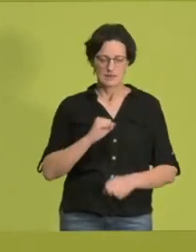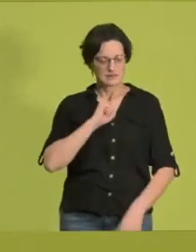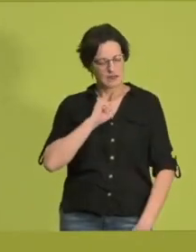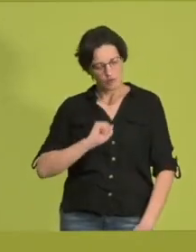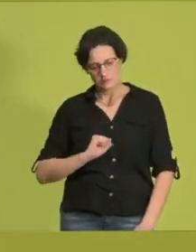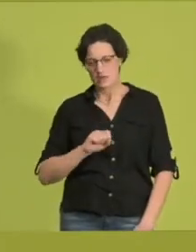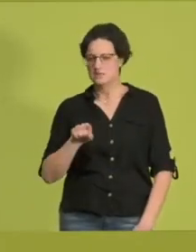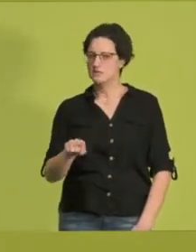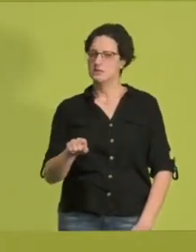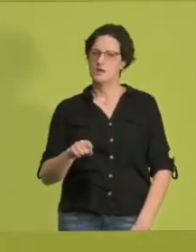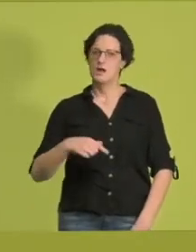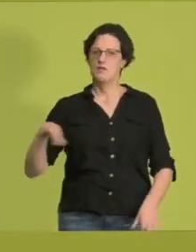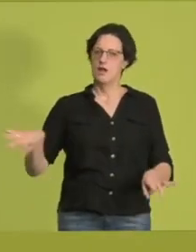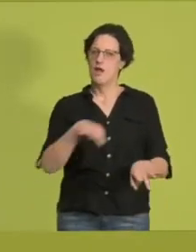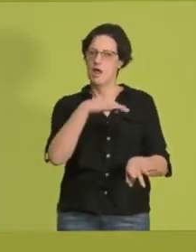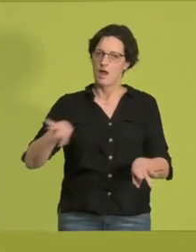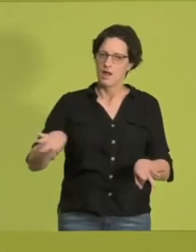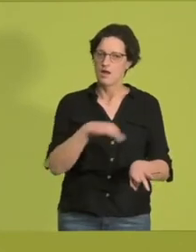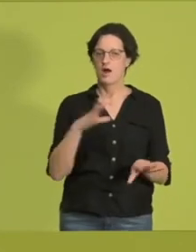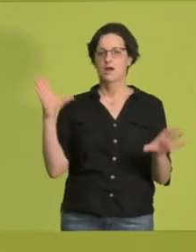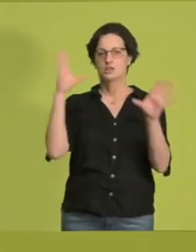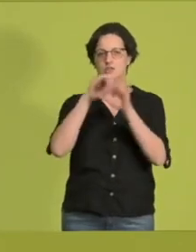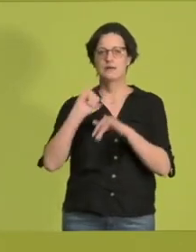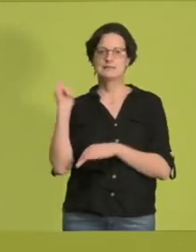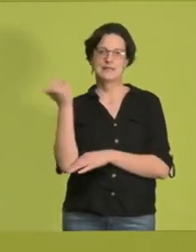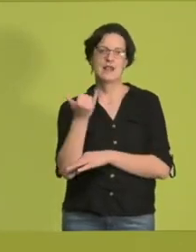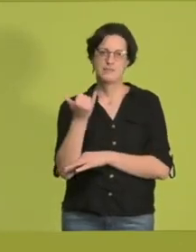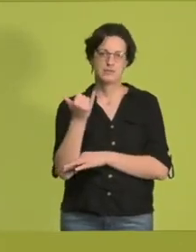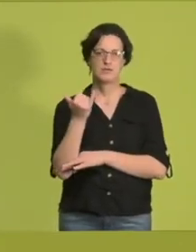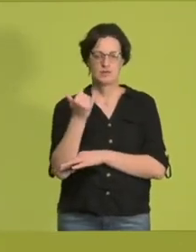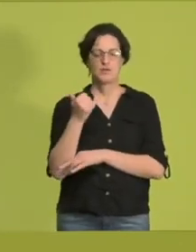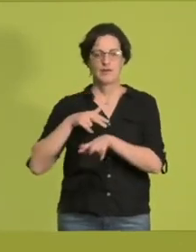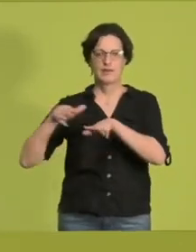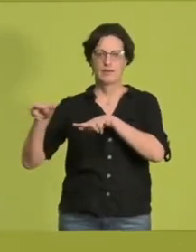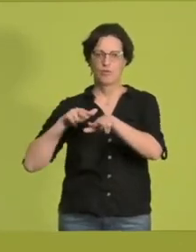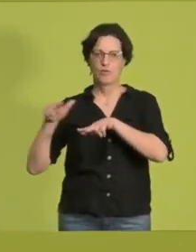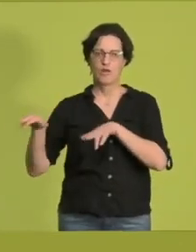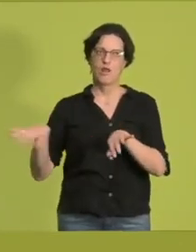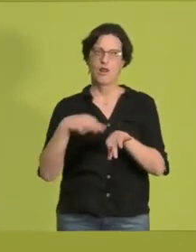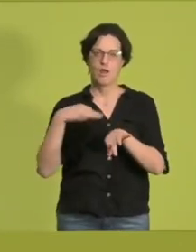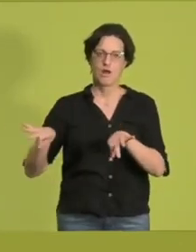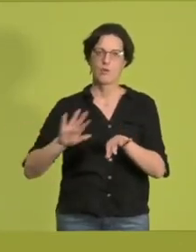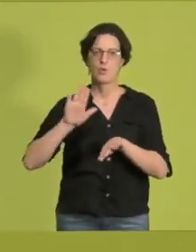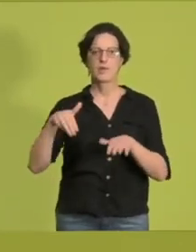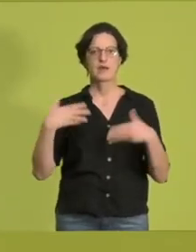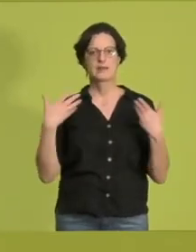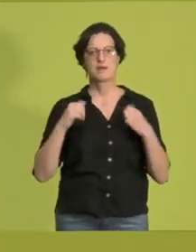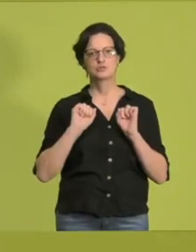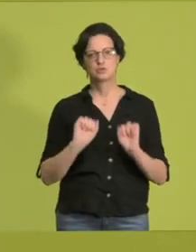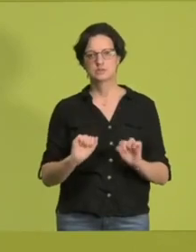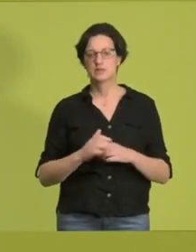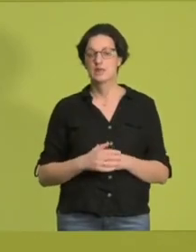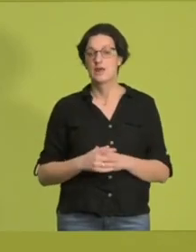beteuerungen zum klimaschutz von schwarz gelb im nrw landtag zu hören sobald es um konkreten klimaschutz geht